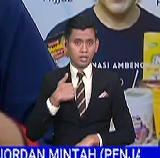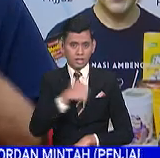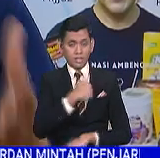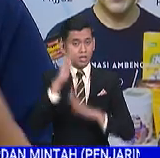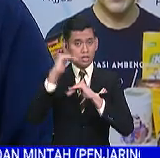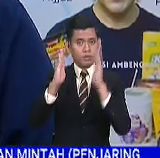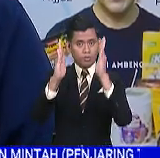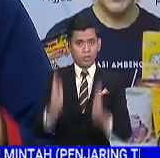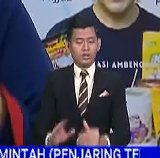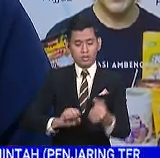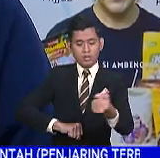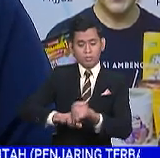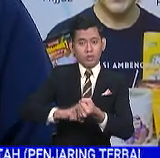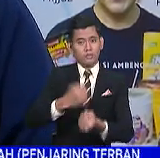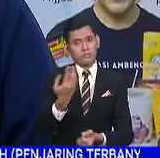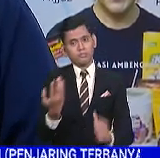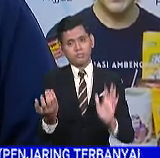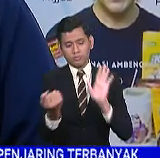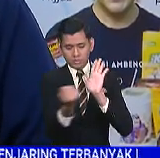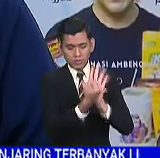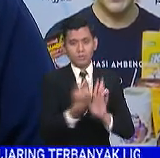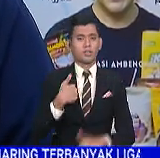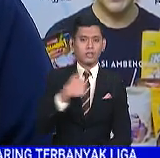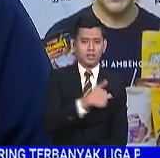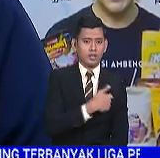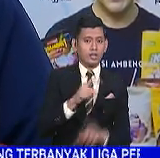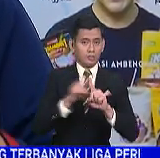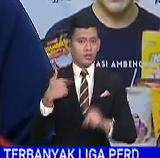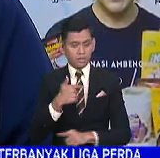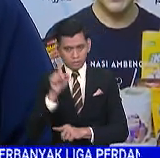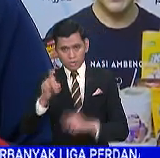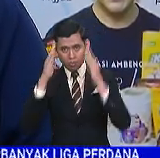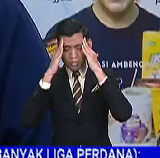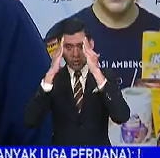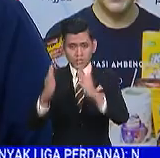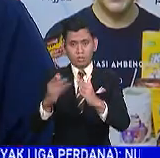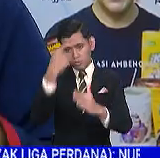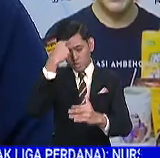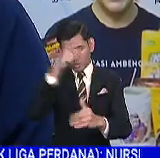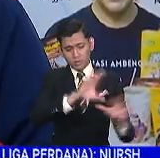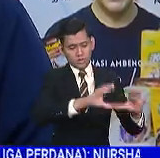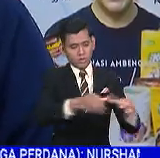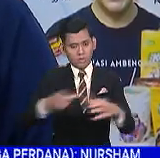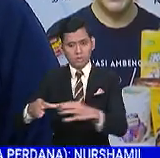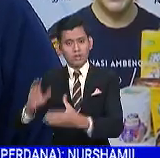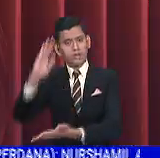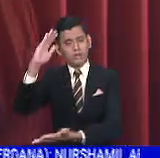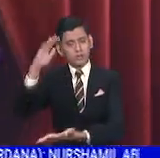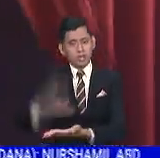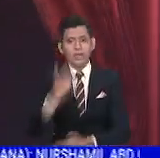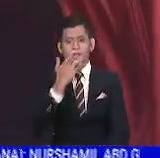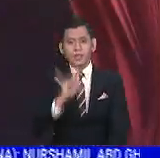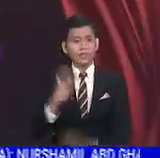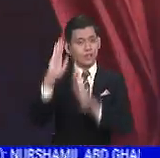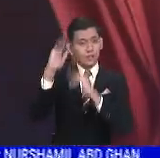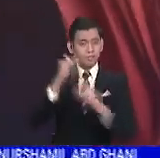orang ramai support produk kita. Tapi dalam masa yang sama, kita kena prihatin kepada mereka-mereka, golongan-golongan yang kurang bernasib baik.